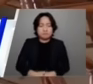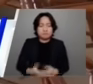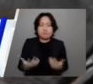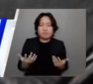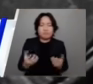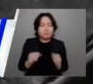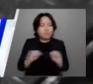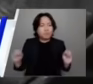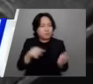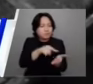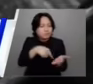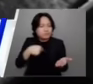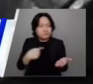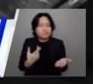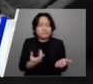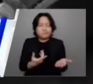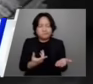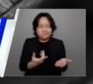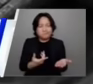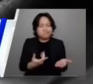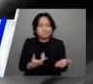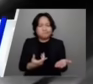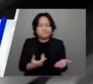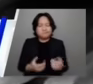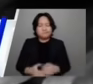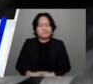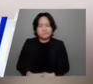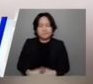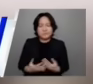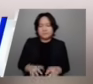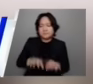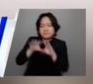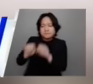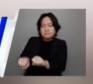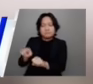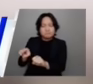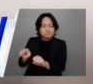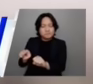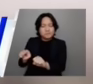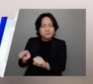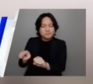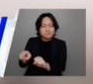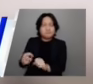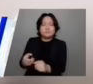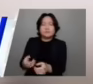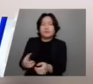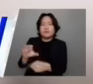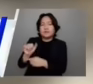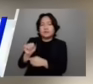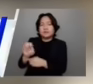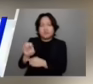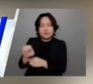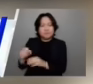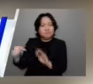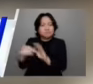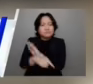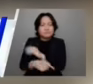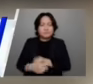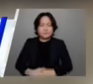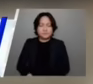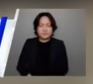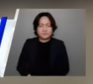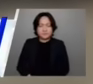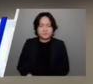naubos na daw. Arestado ang suspect na mahaharap sa kasong murder. Sinusubukan pa ng GMA Regional TV balitang bisdak makuha ang kanyang